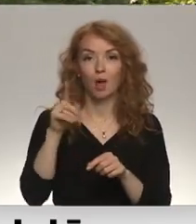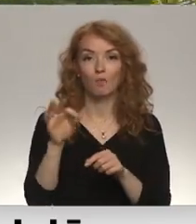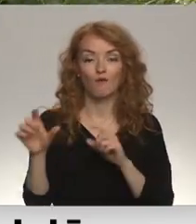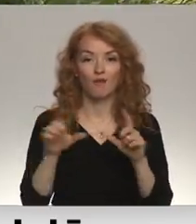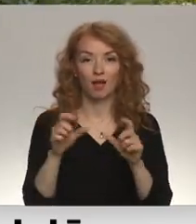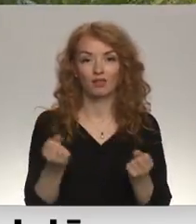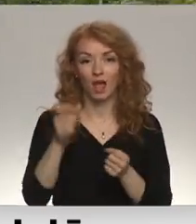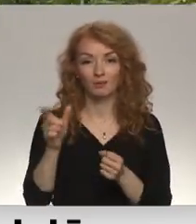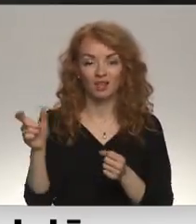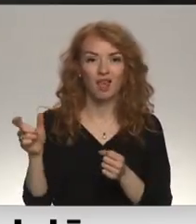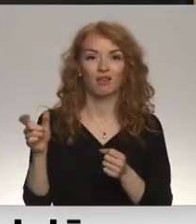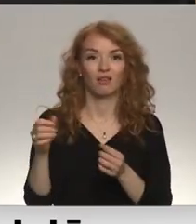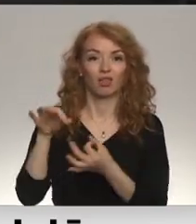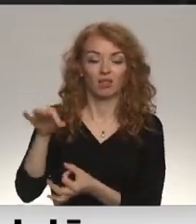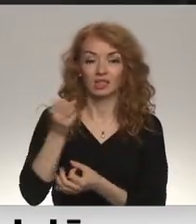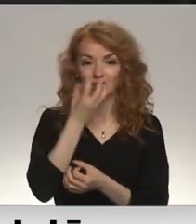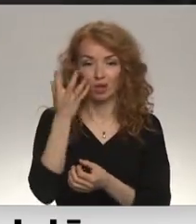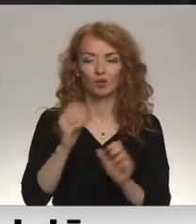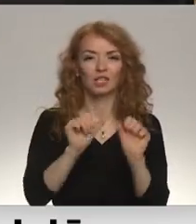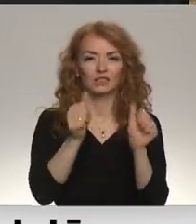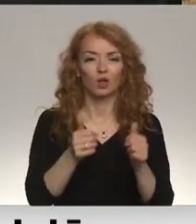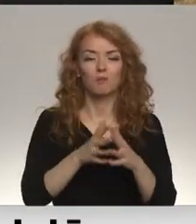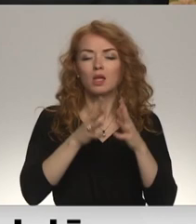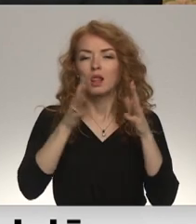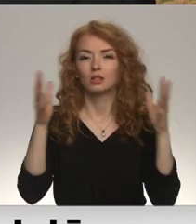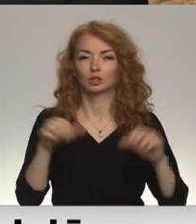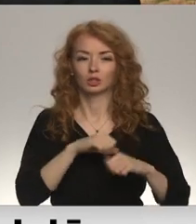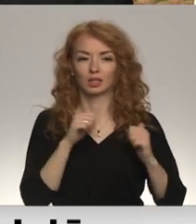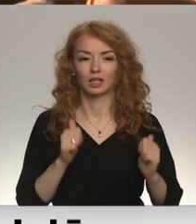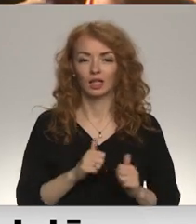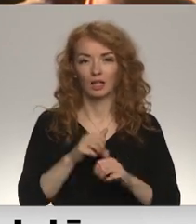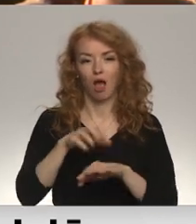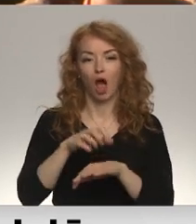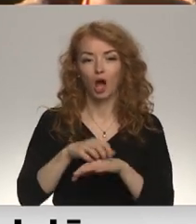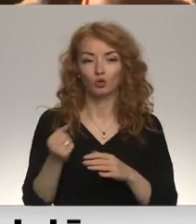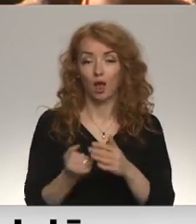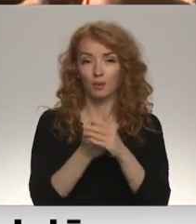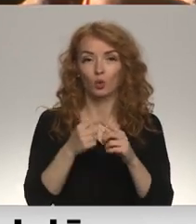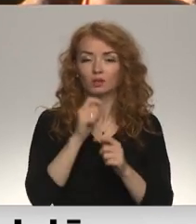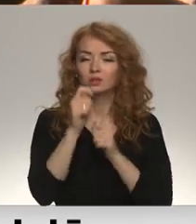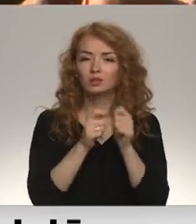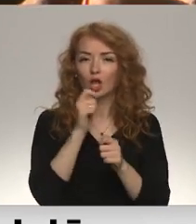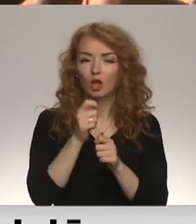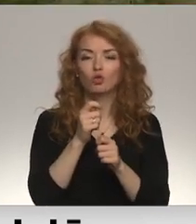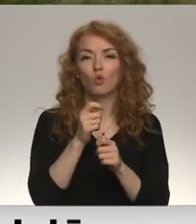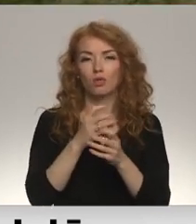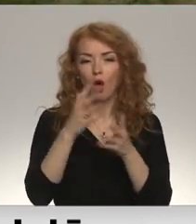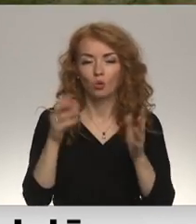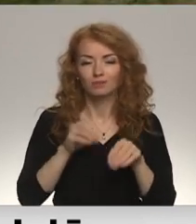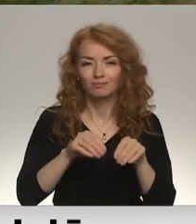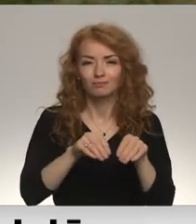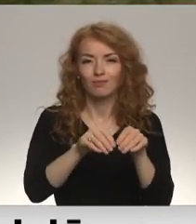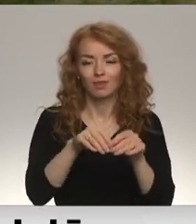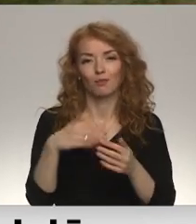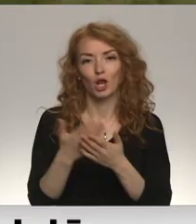no nepārdotajiem ziediem izveidoja milzu sirdi mediķu atbalstam un ziedoja tūkstošiem sīpolpuķu psihiatrijas